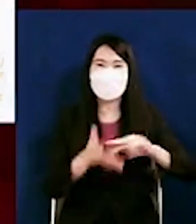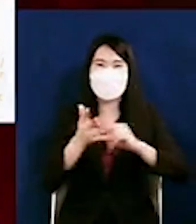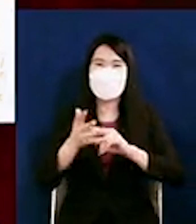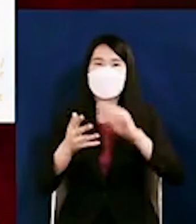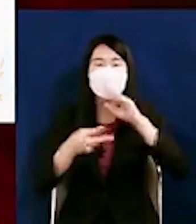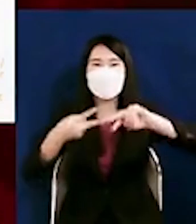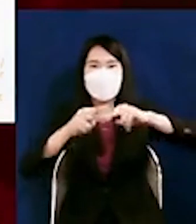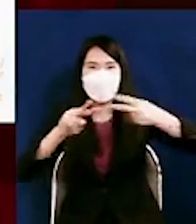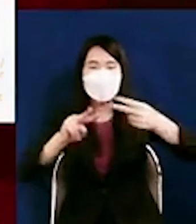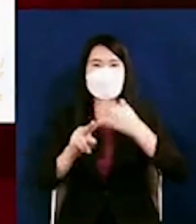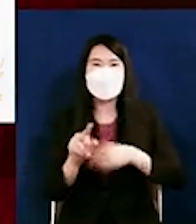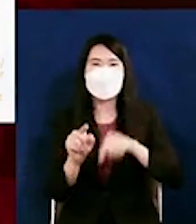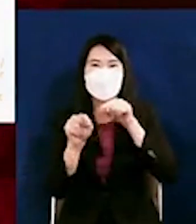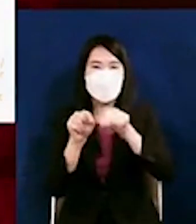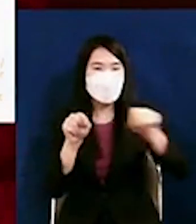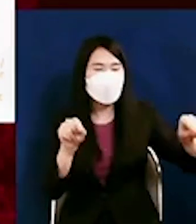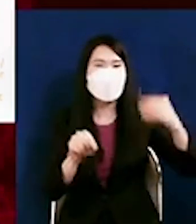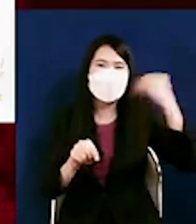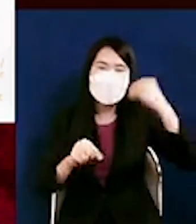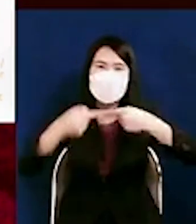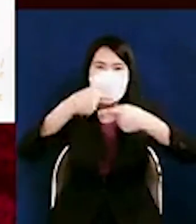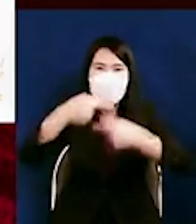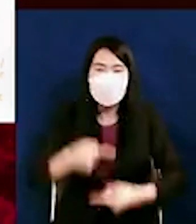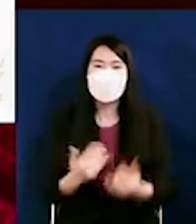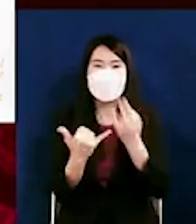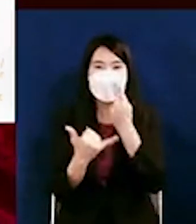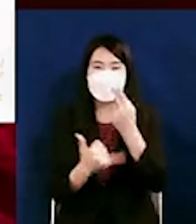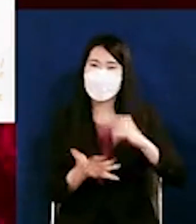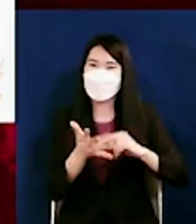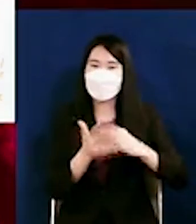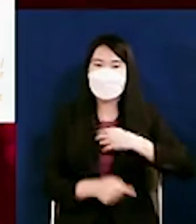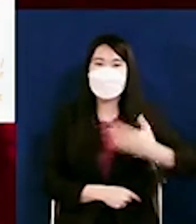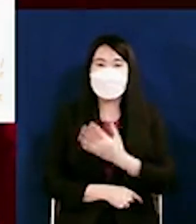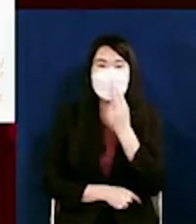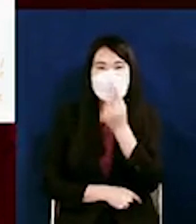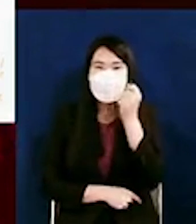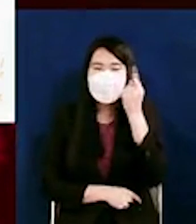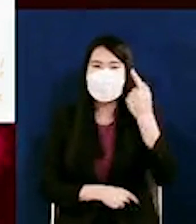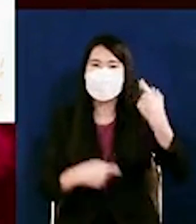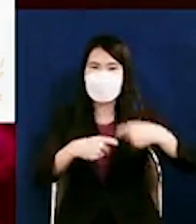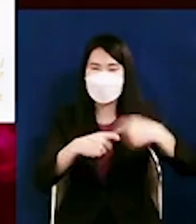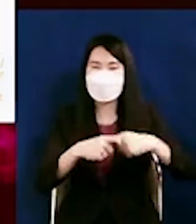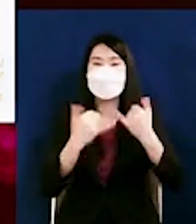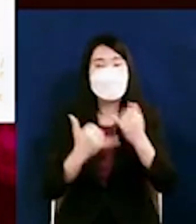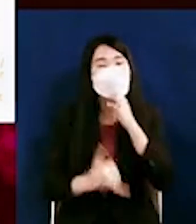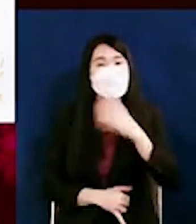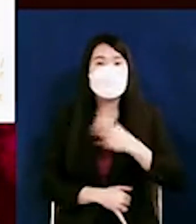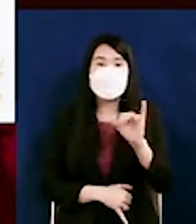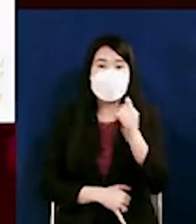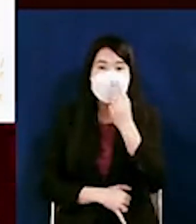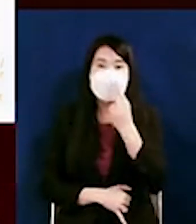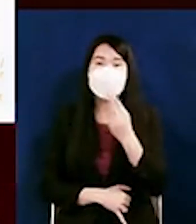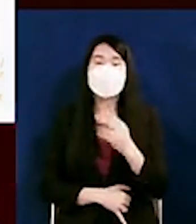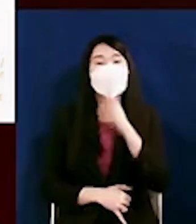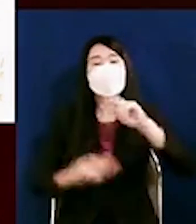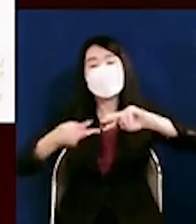าขืนมีจุดอย่างนี้ต่อไปเรื่อยๆมันก็คงจะทำเขาก็ใจได้ยากก็เลยอะไรที่เกิดขึ้นหลังจากนี้เนี่ย